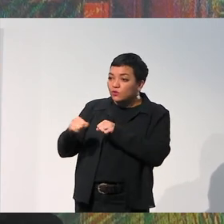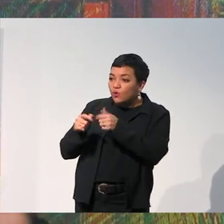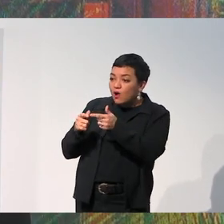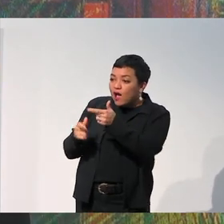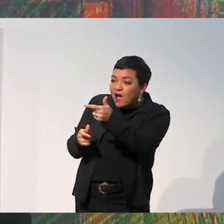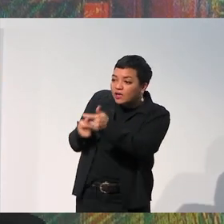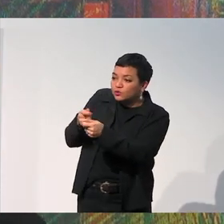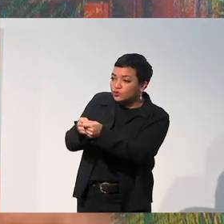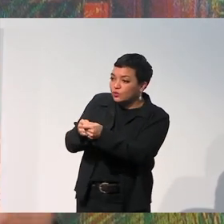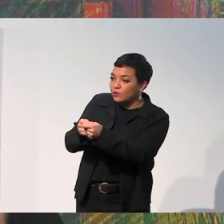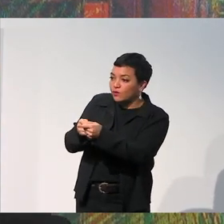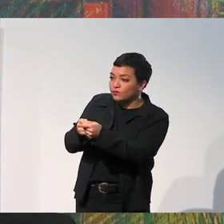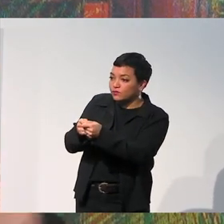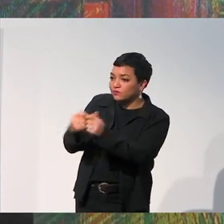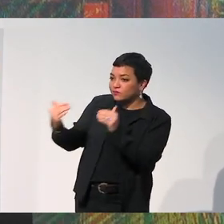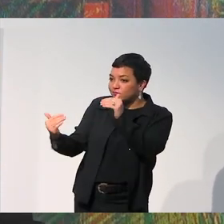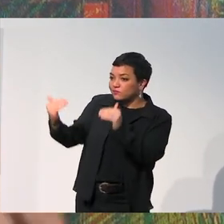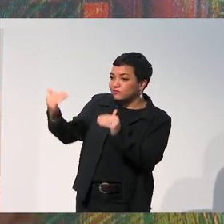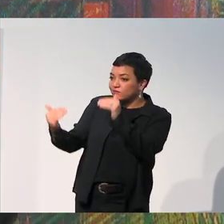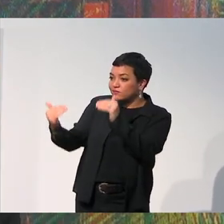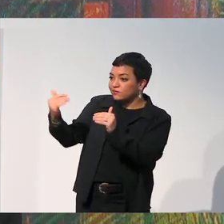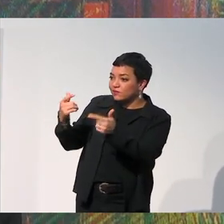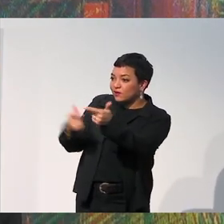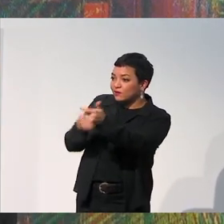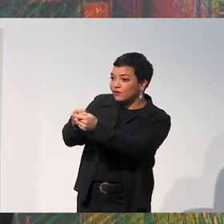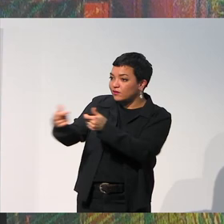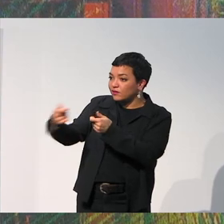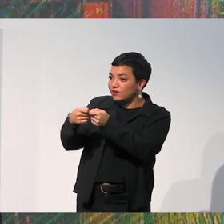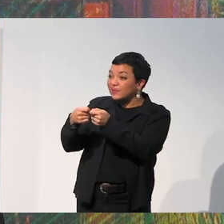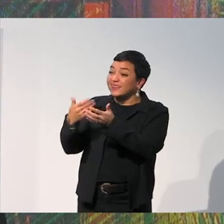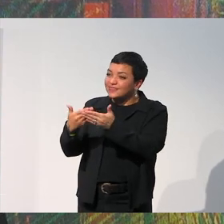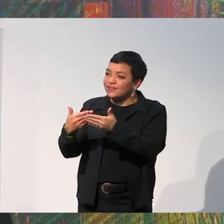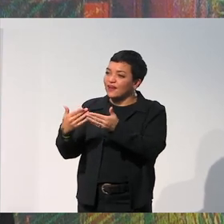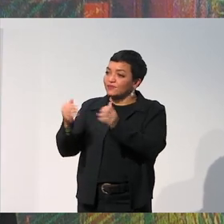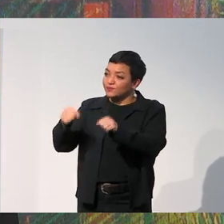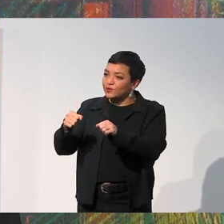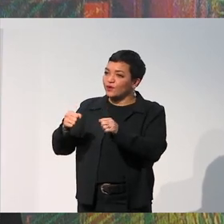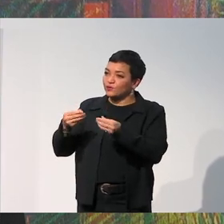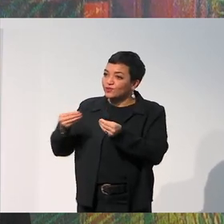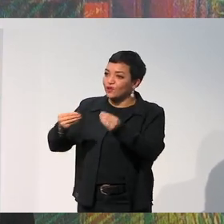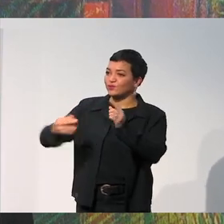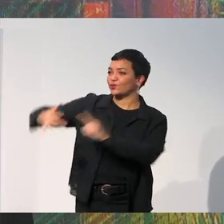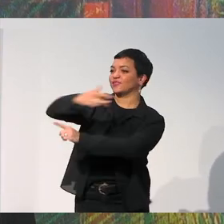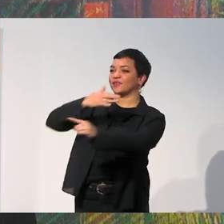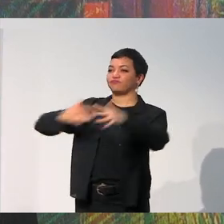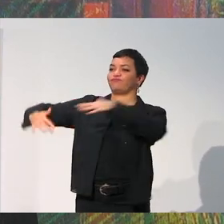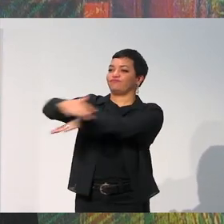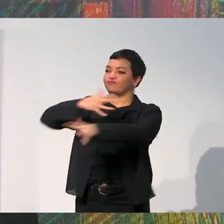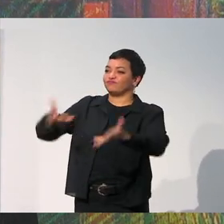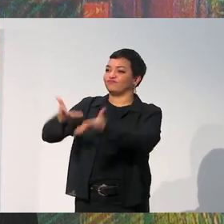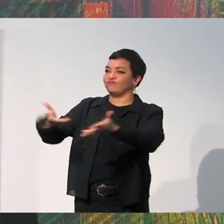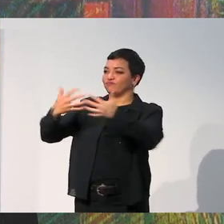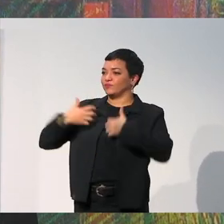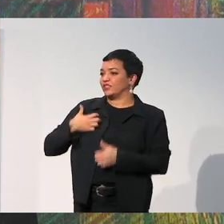les différences peuvent, si elles s'ajustent, être un ferment de vie sociale. Et vous défendez cette question des différences,